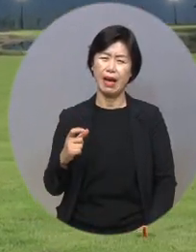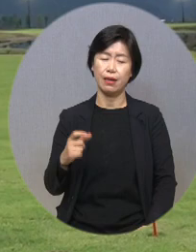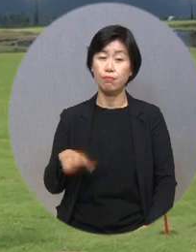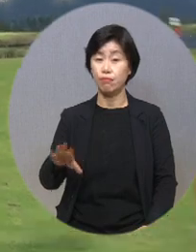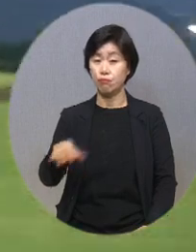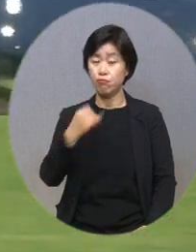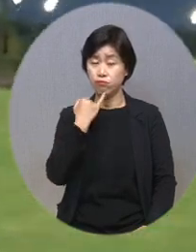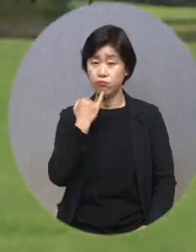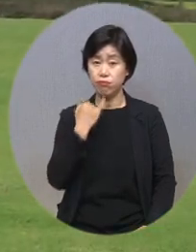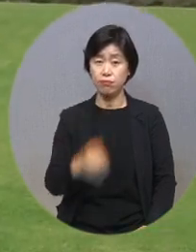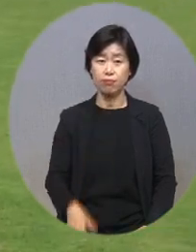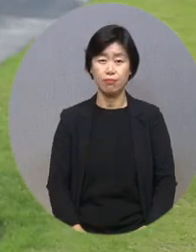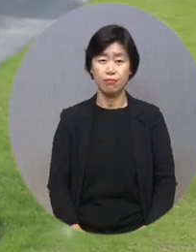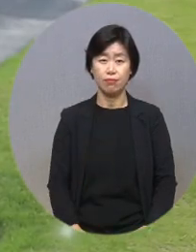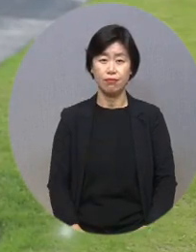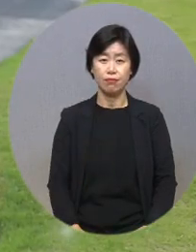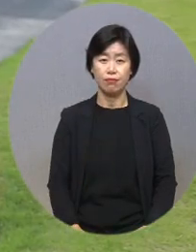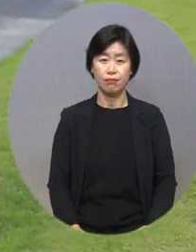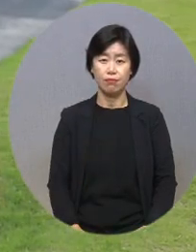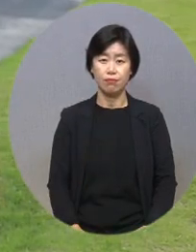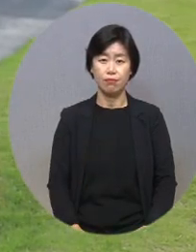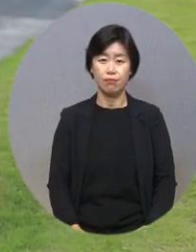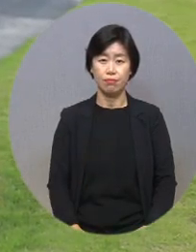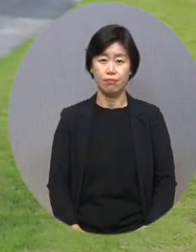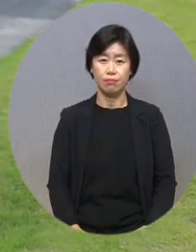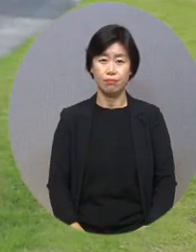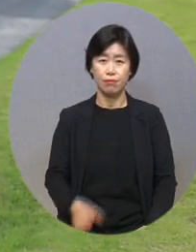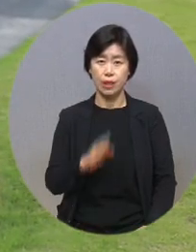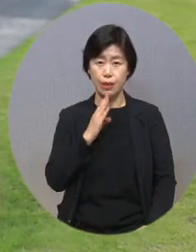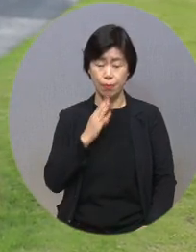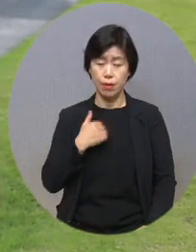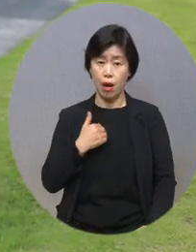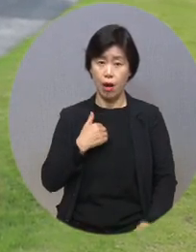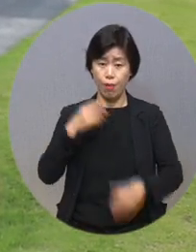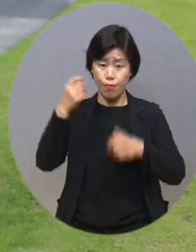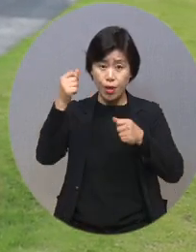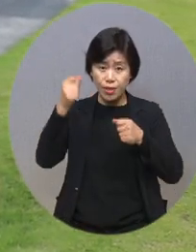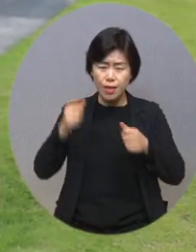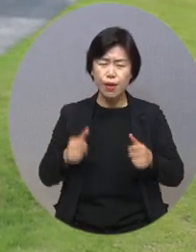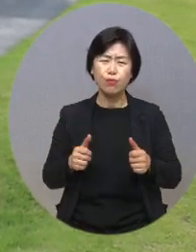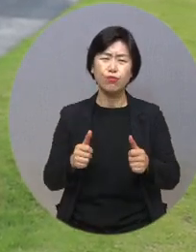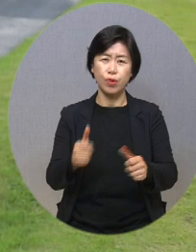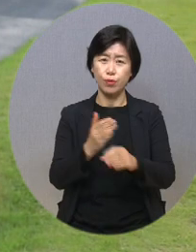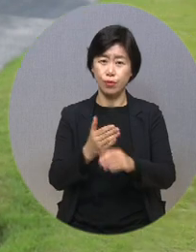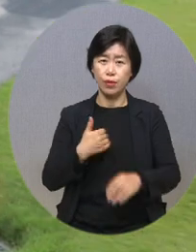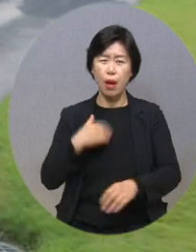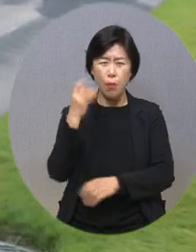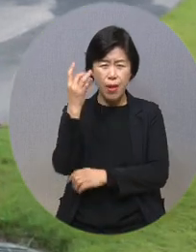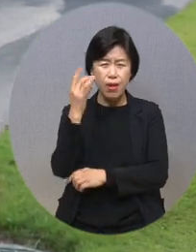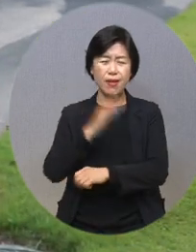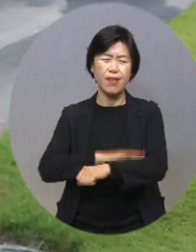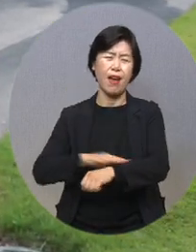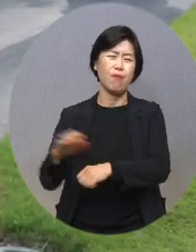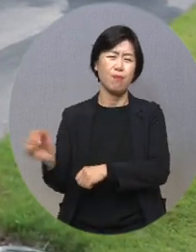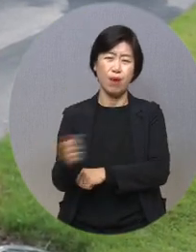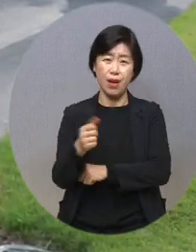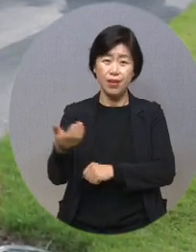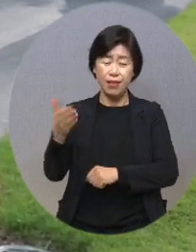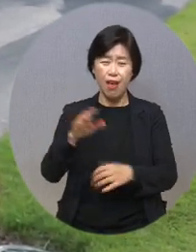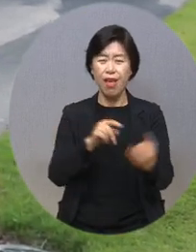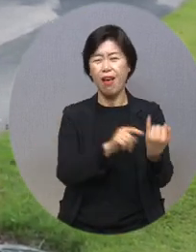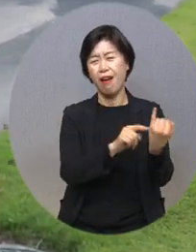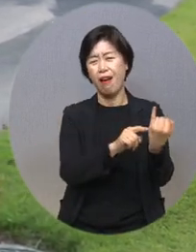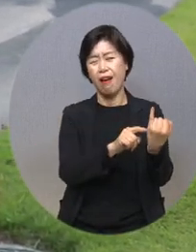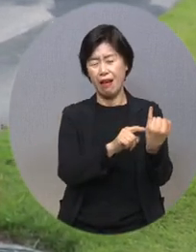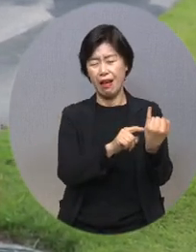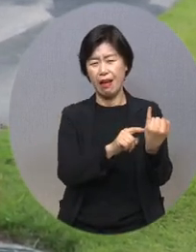이야. 전 진짜 열심히 최선을 다하고 있죠. 저 원래 진짜 잘 치는데 지금 일부러 연아 먹이려고 못 치는 척